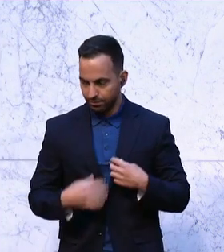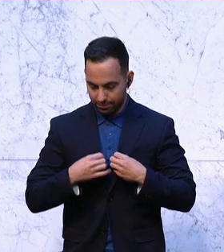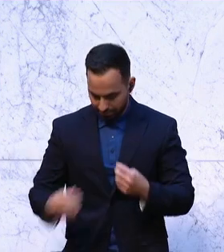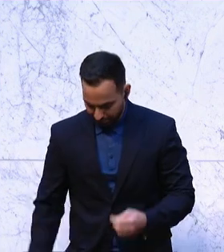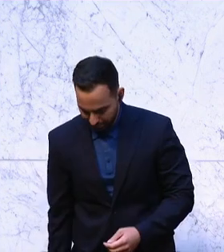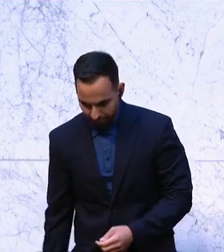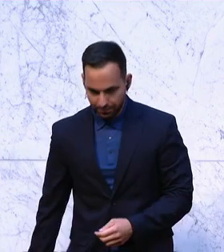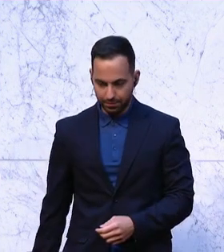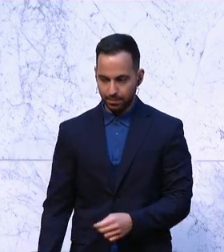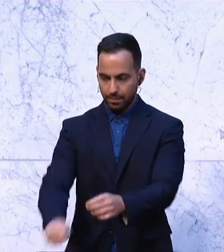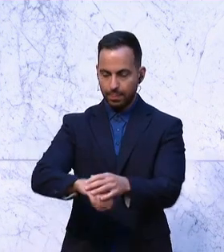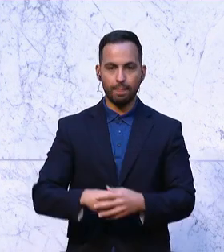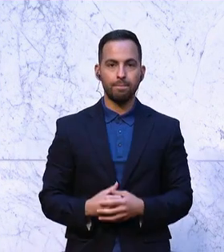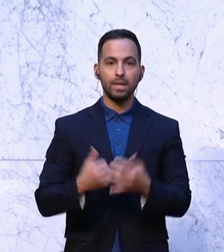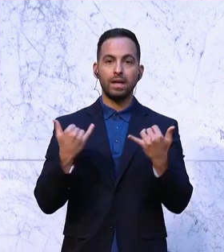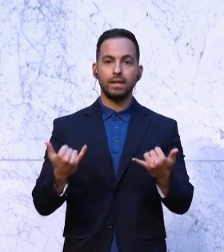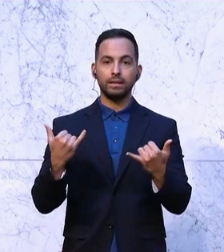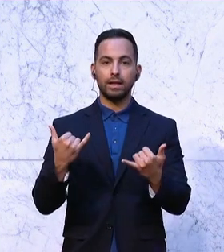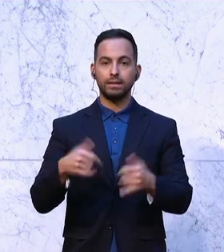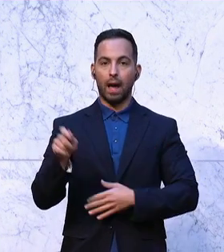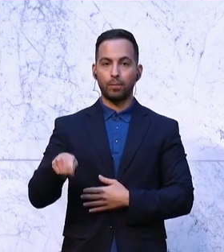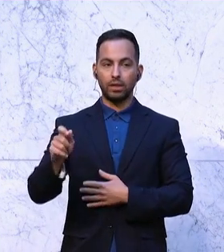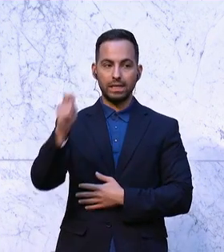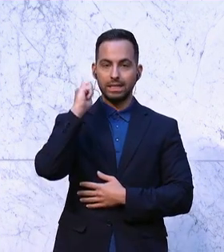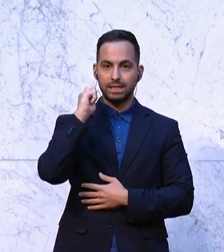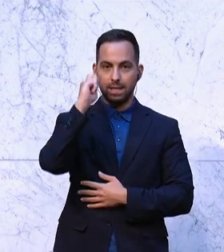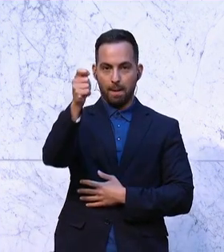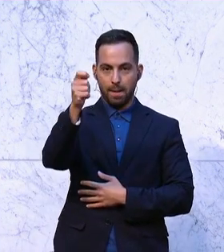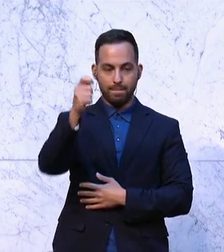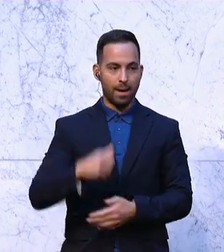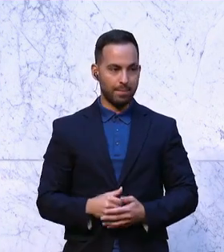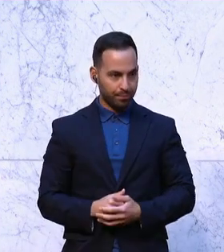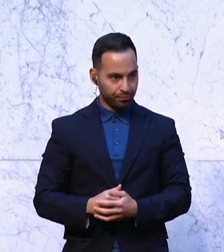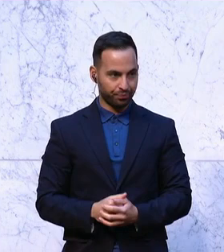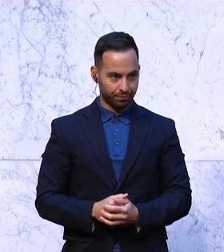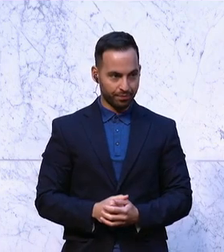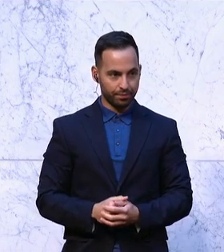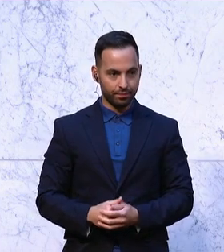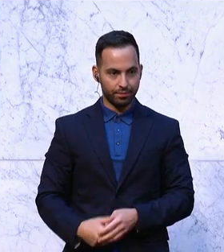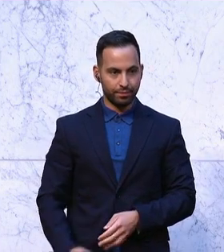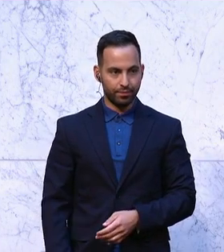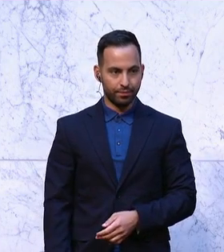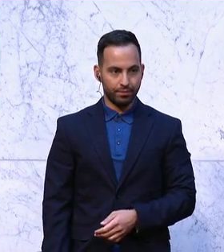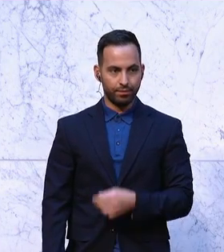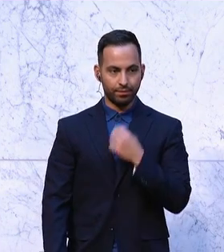So, nun ist die Frau Abgeordnete Agnes Sicker-Bramm am Wort.